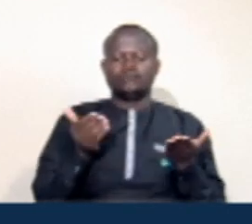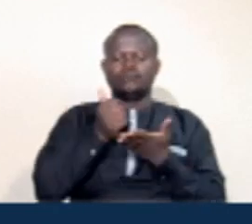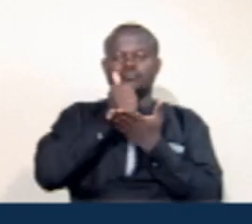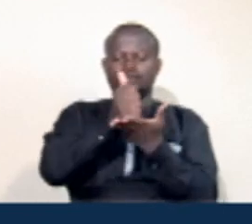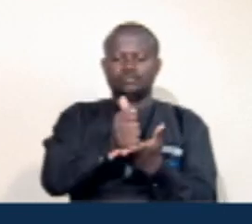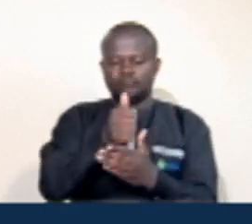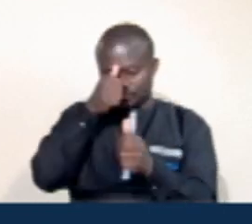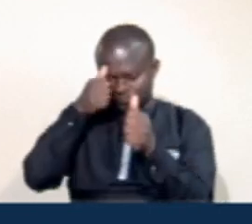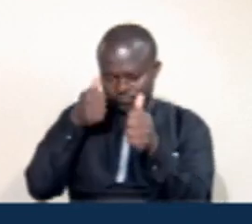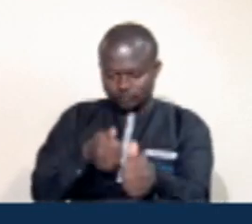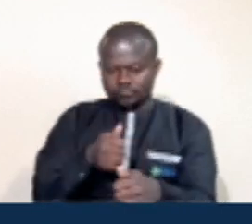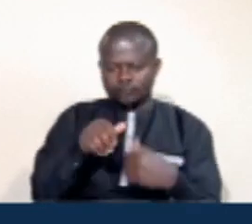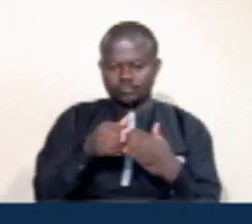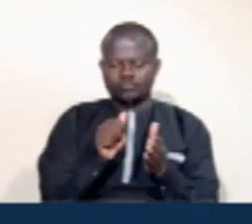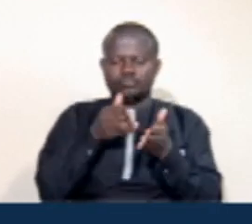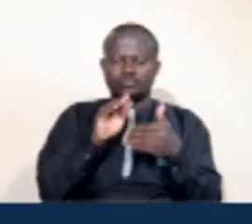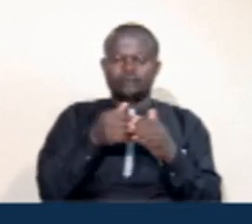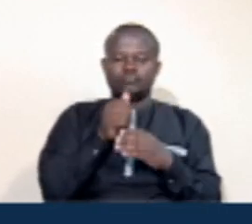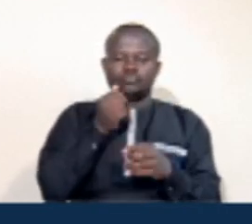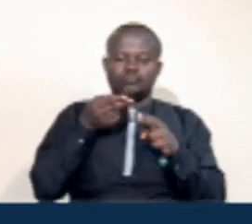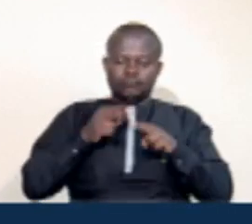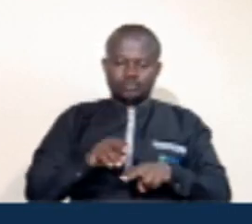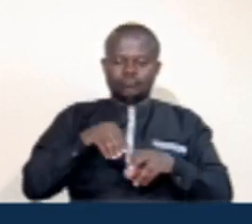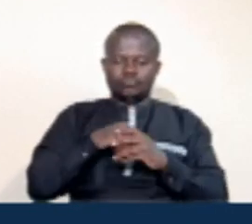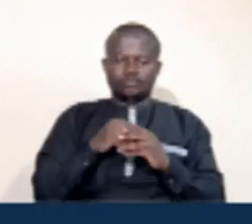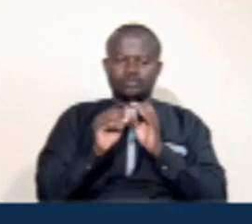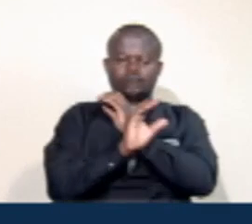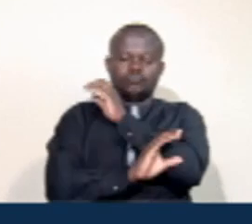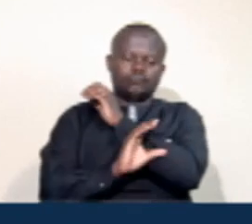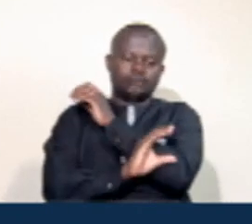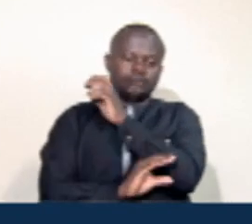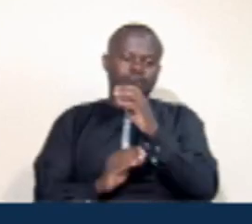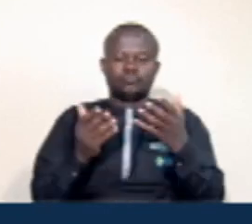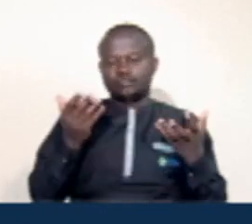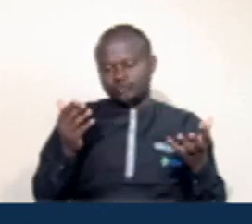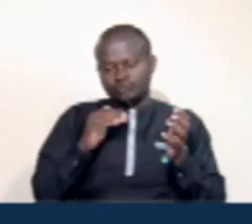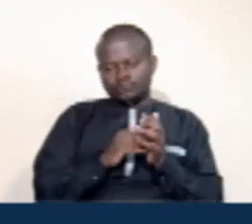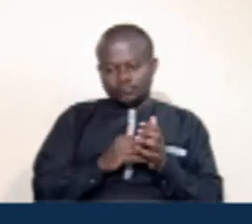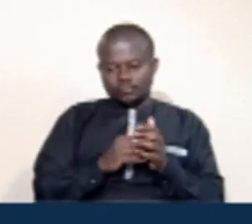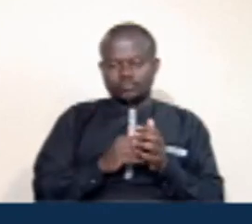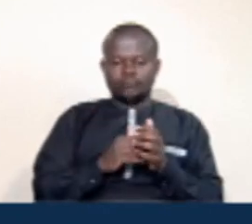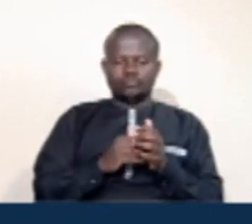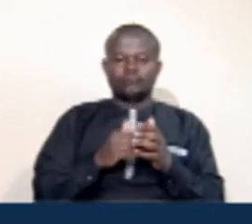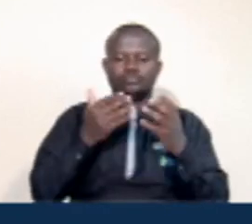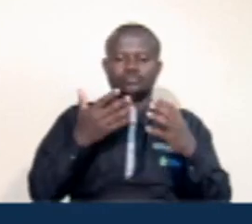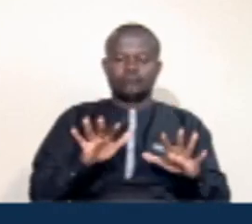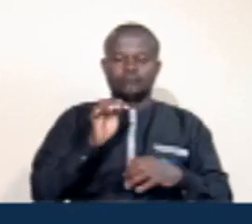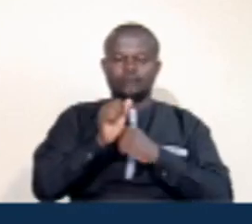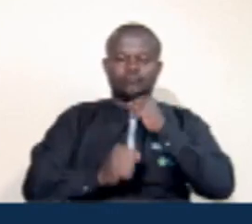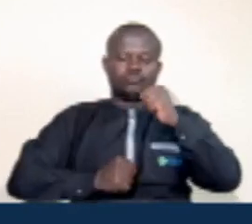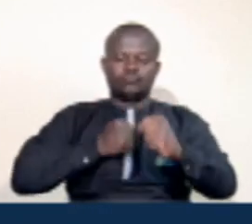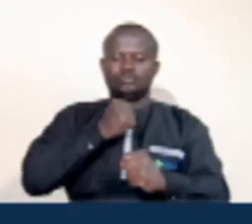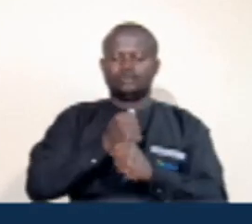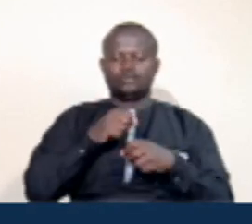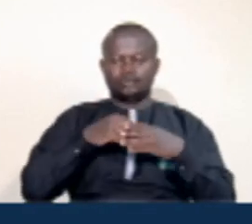kubafasha gukurikira ibizaba biri kuba hano muri iki gihugu kandi nanone bakazarangiza umwaka